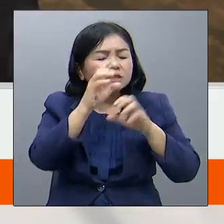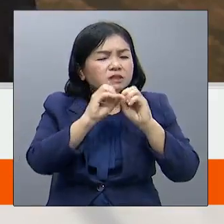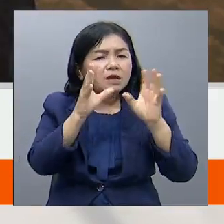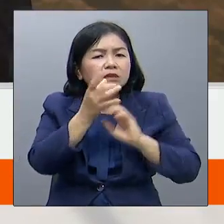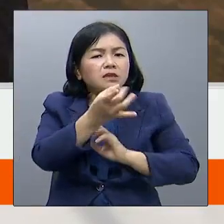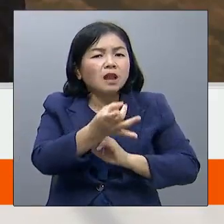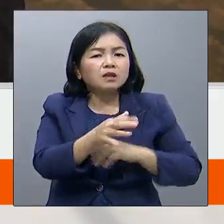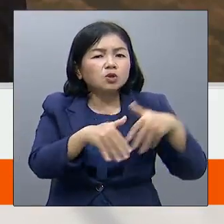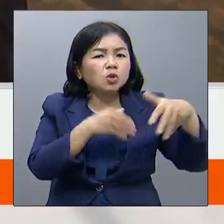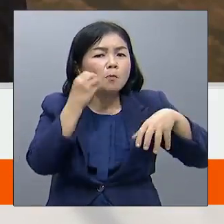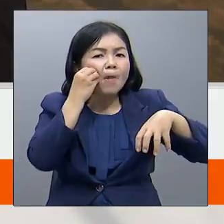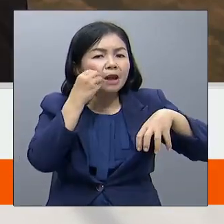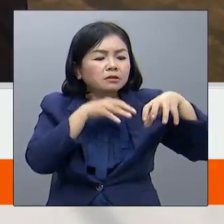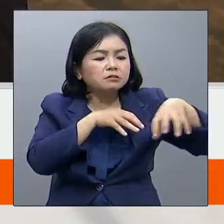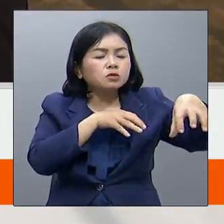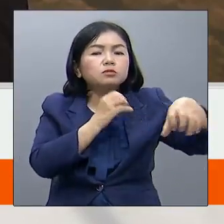ค่ะ